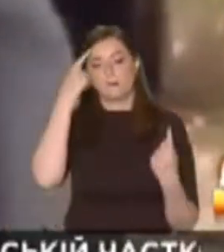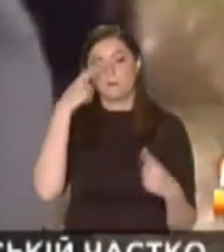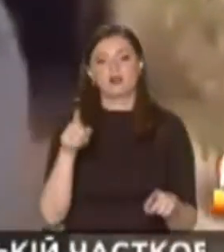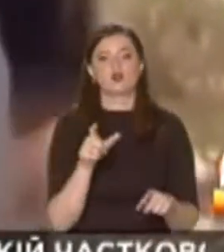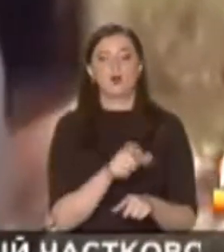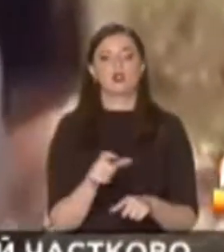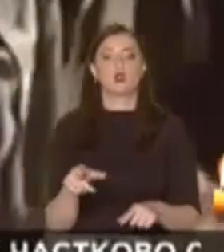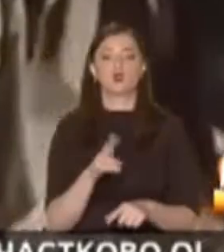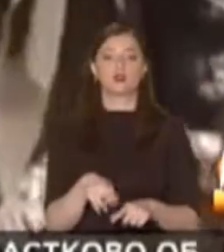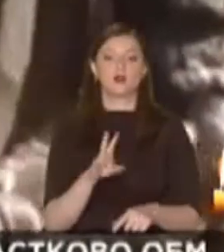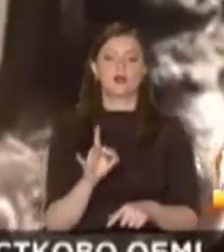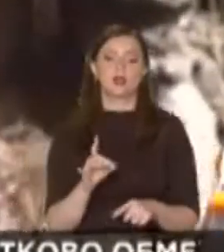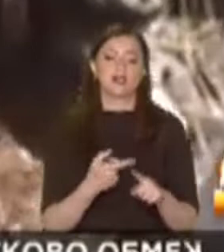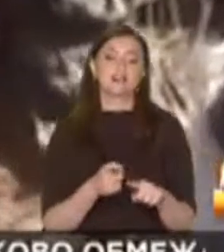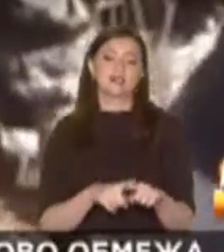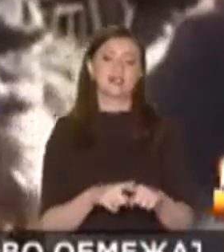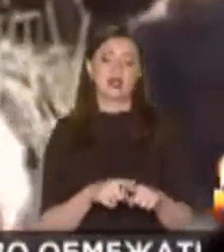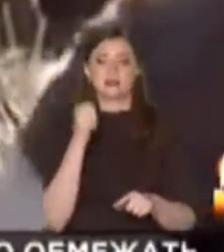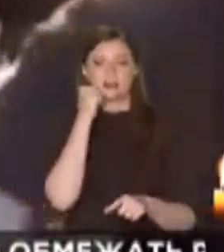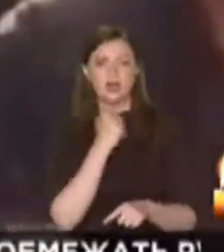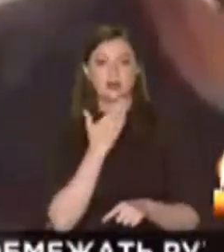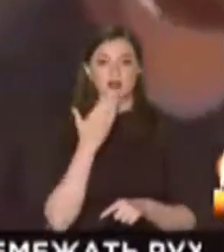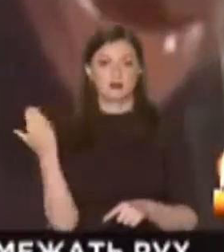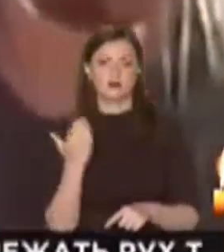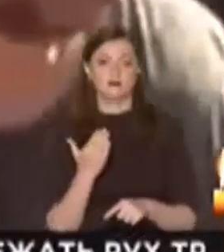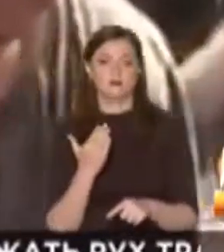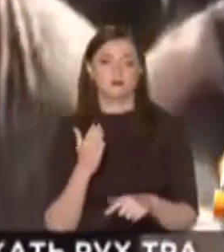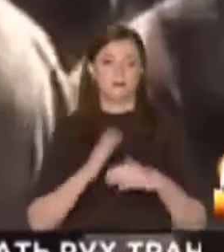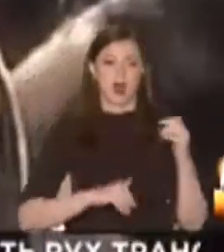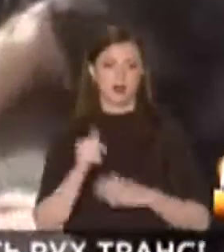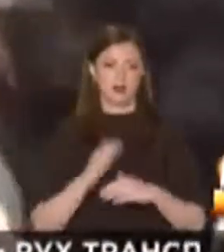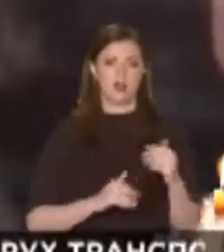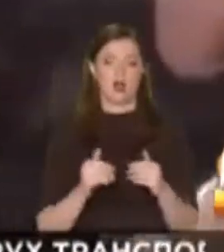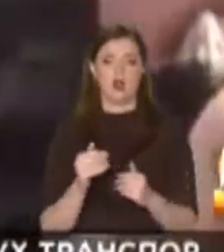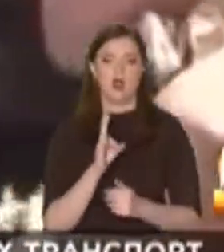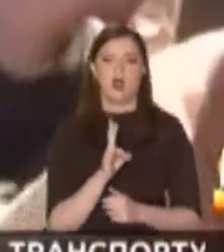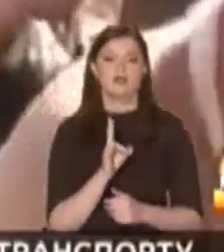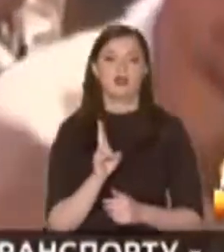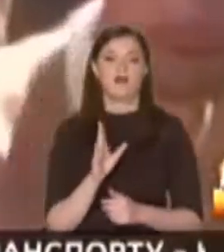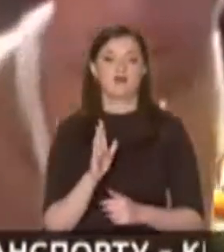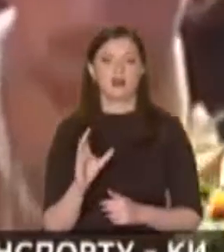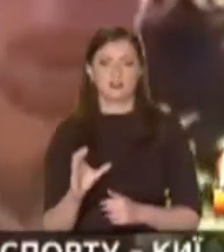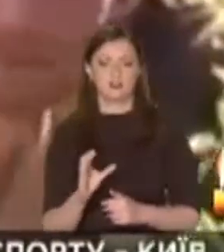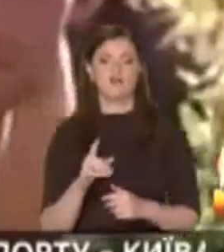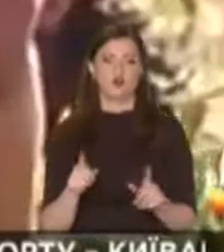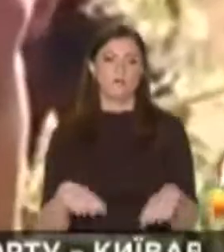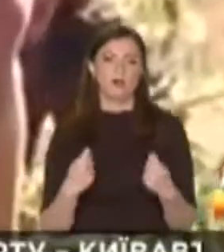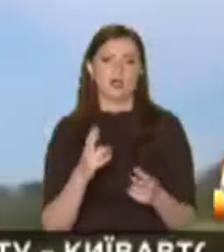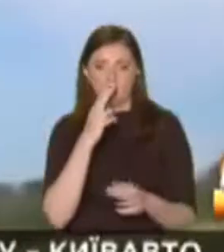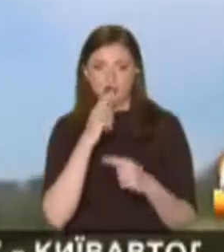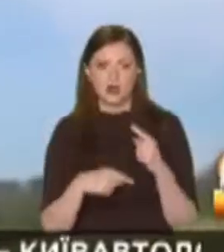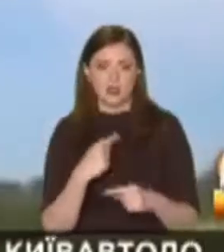ДНР. Ну це типу стара радянська НКВД-ська типу практика НКВС, і вона просто типу передається як